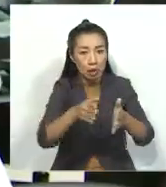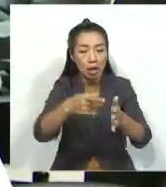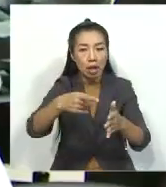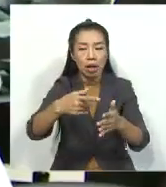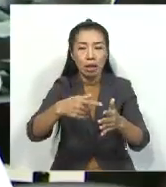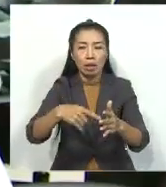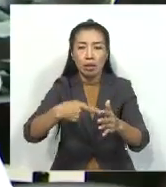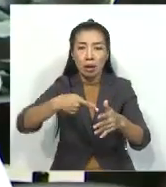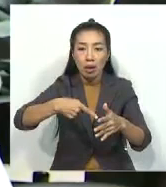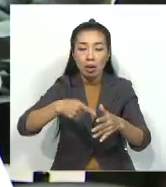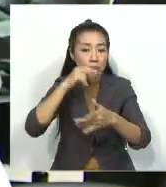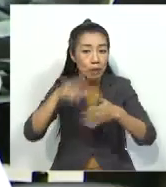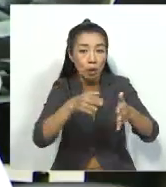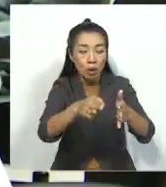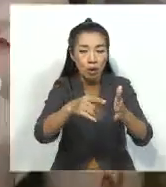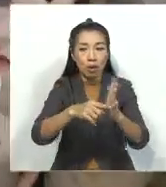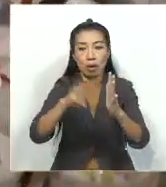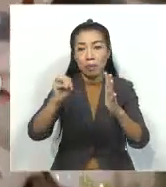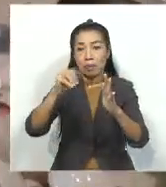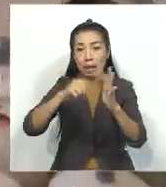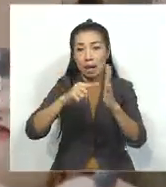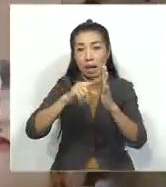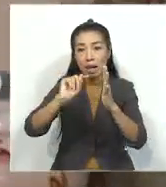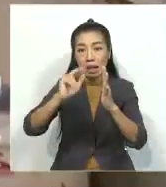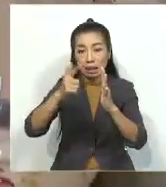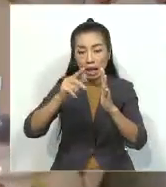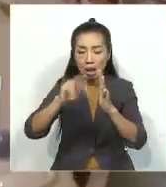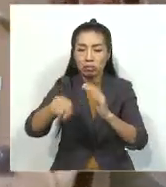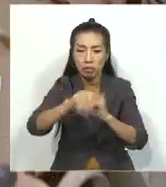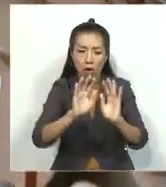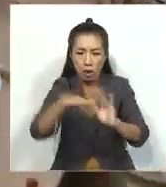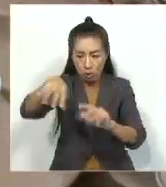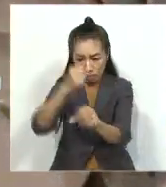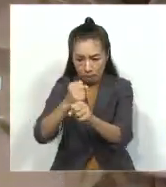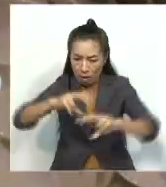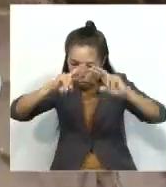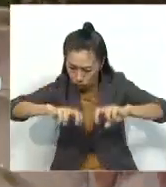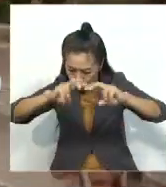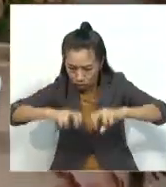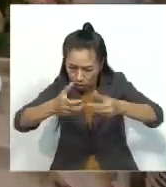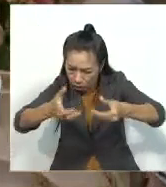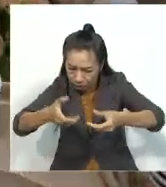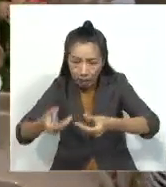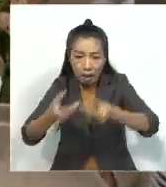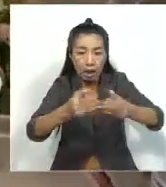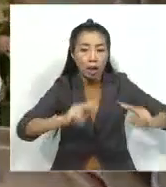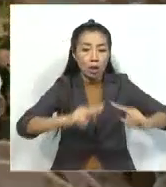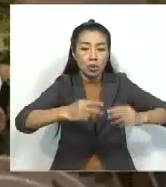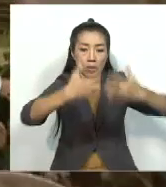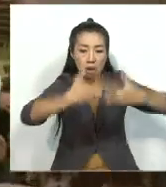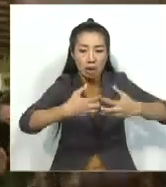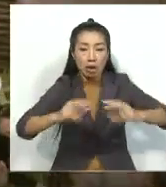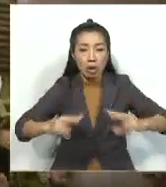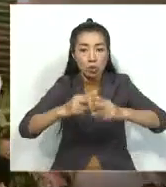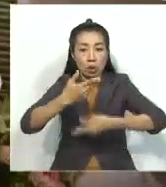คลองแม่แตงแม่ขานจังหวัดเชียงใหม่โดยขอให้หน่วยงานเร่งทำการศึกษาและมอบหมายให้กระทรวงอุตสาหกรรมและกระทรวงพาณิชย์